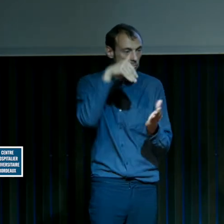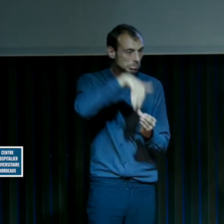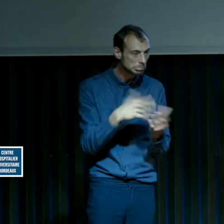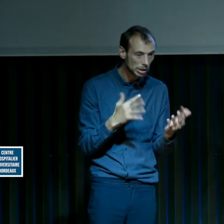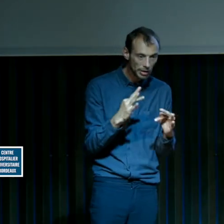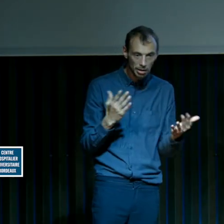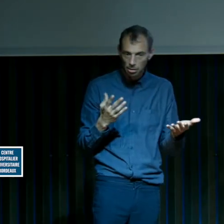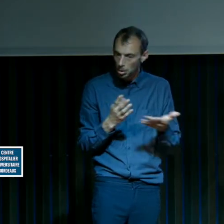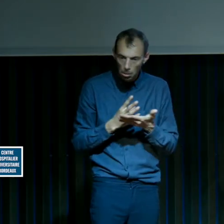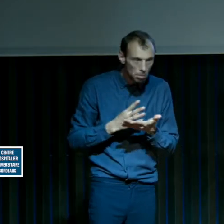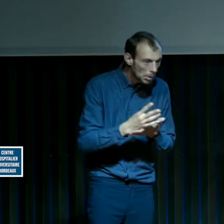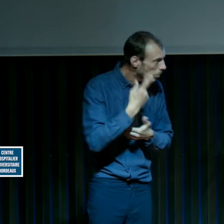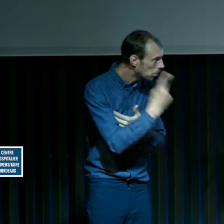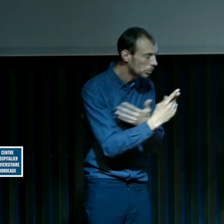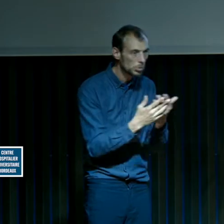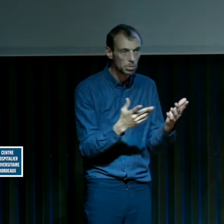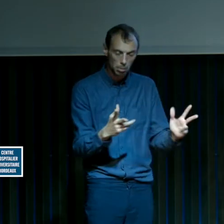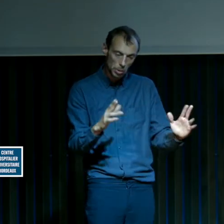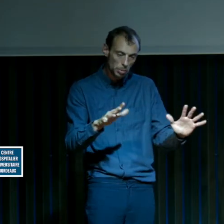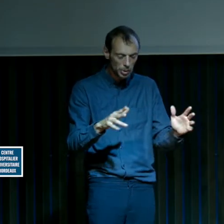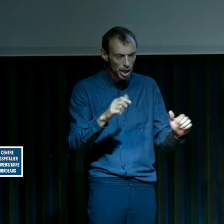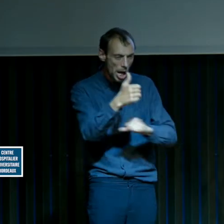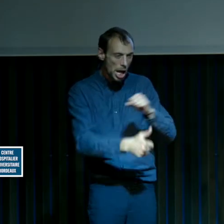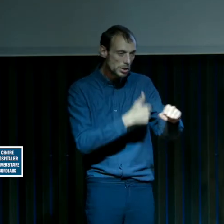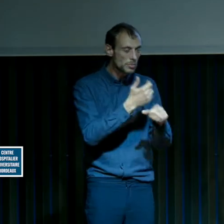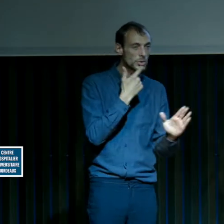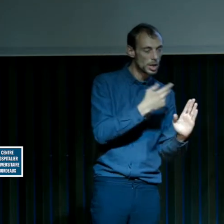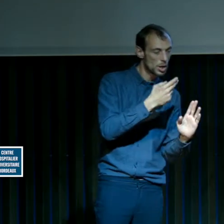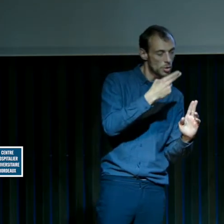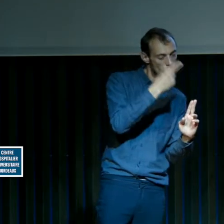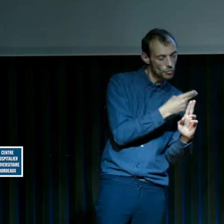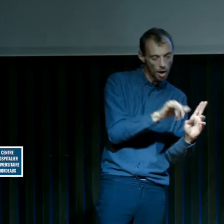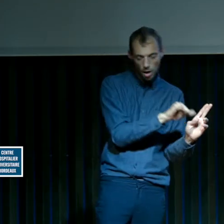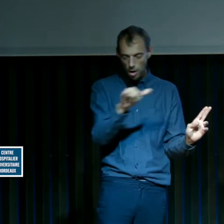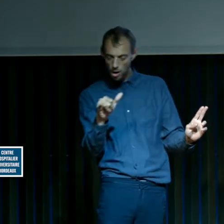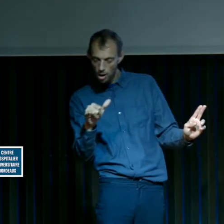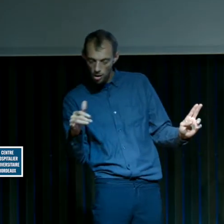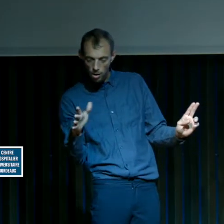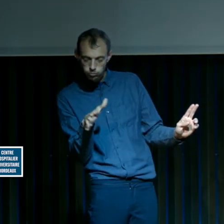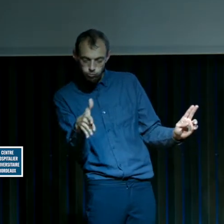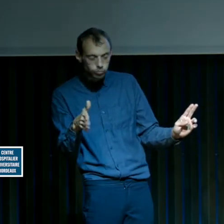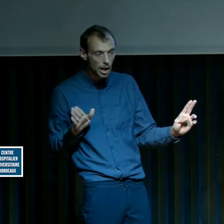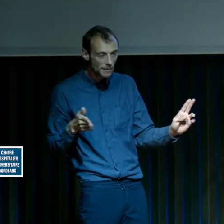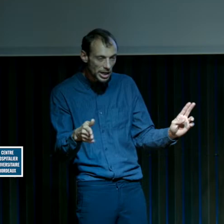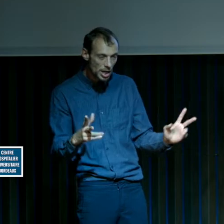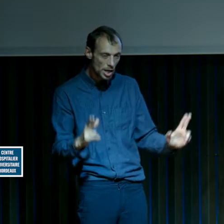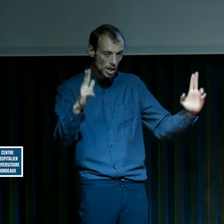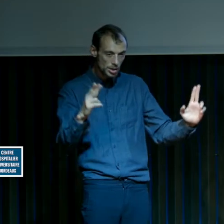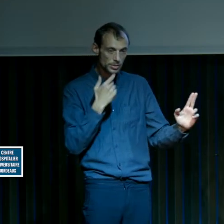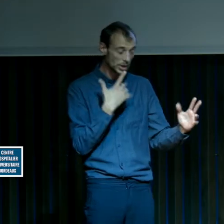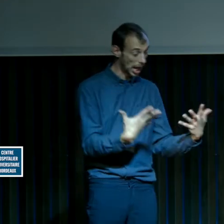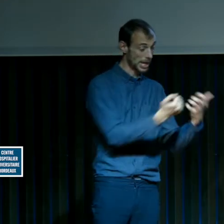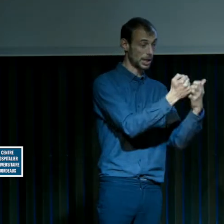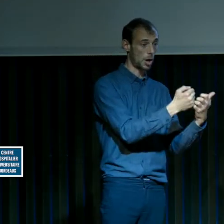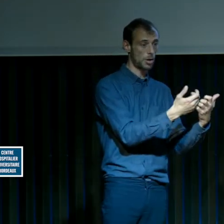parcours pendant quasiment 1 an, on va dire, de novembre à avril à peu près, donc de l'accident que vous avez eu